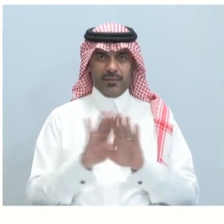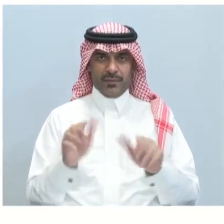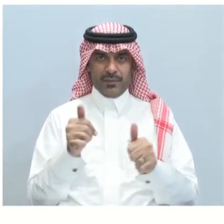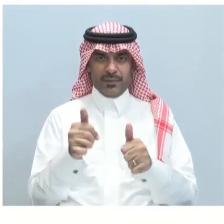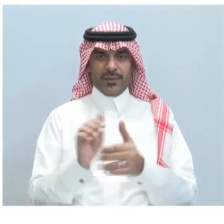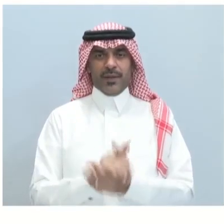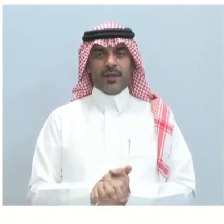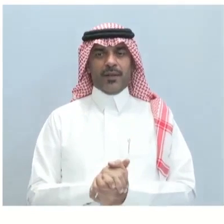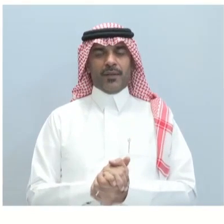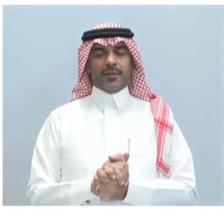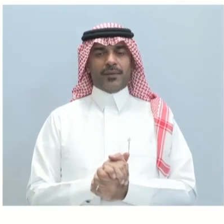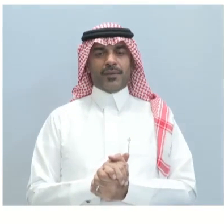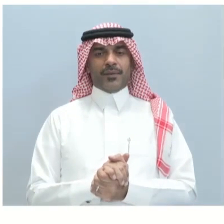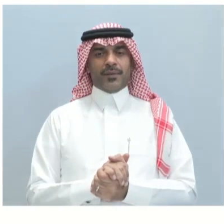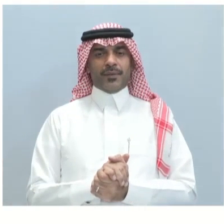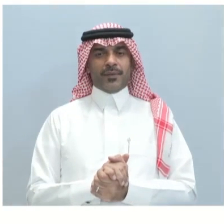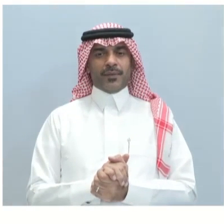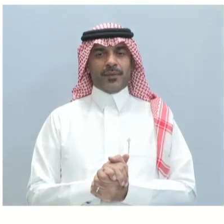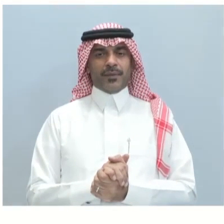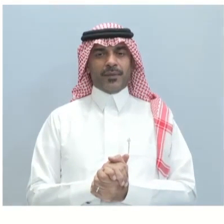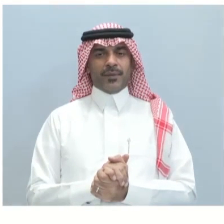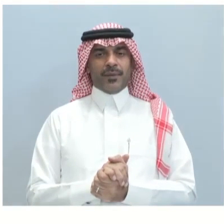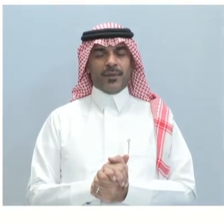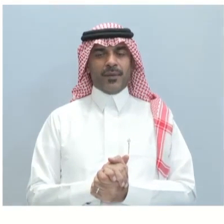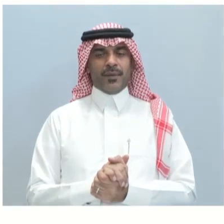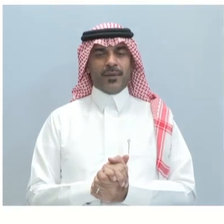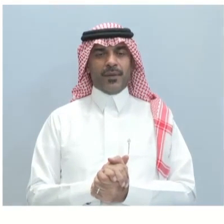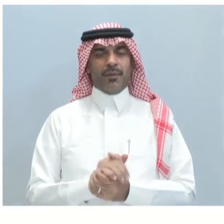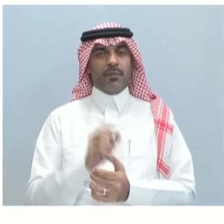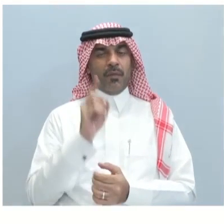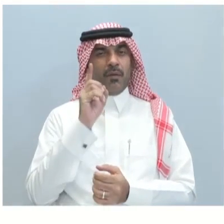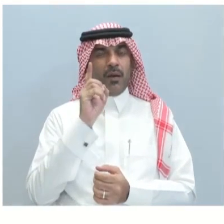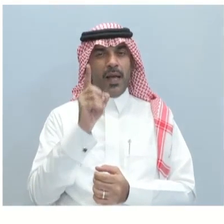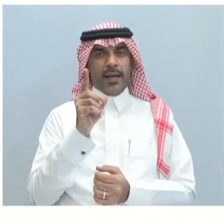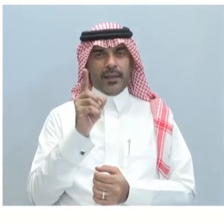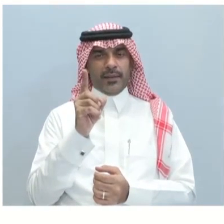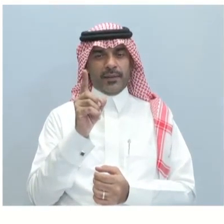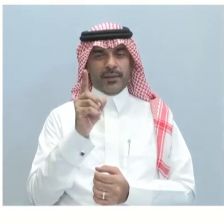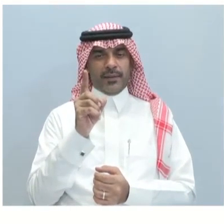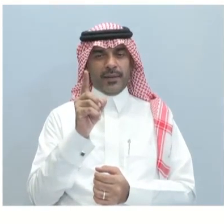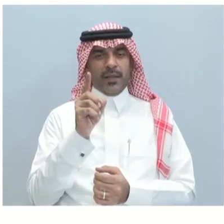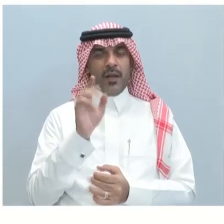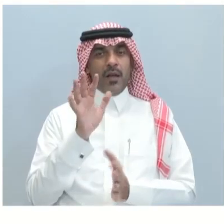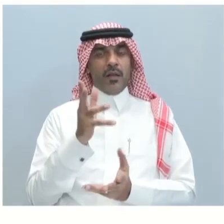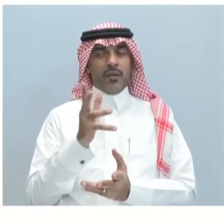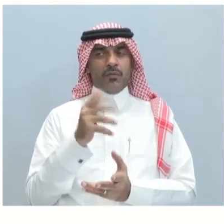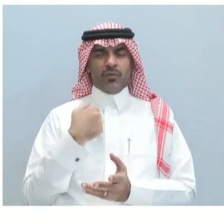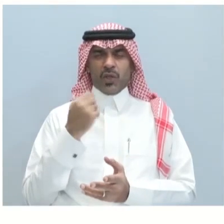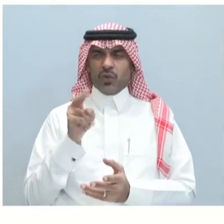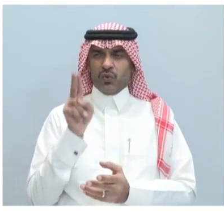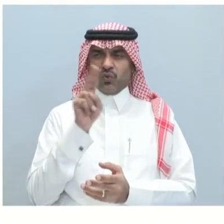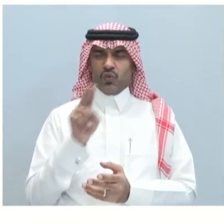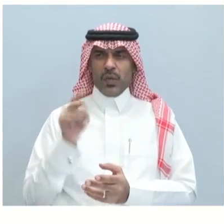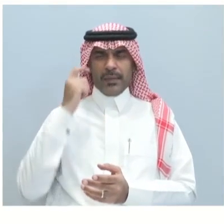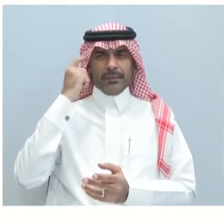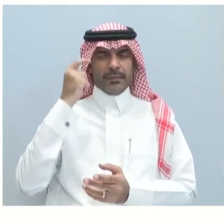في درسنا لهذا اليوم ولكن يا احبتي هل هناك فائده من